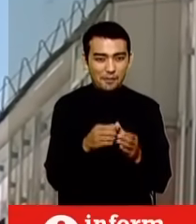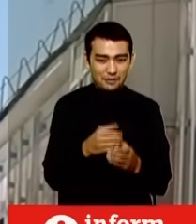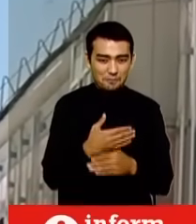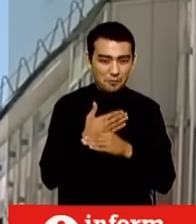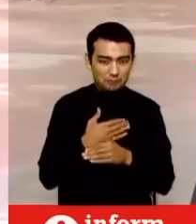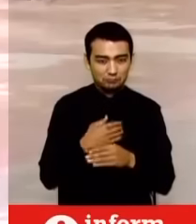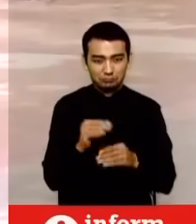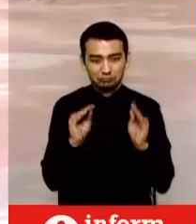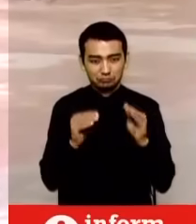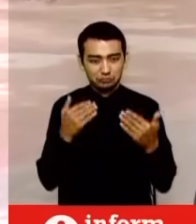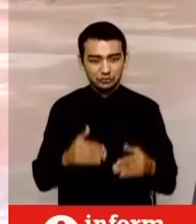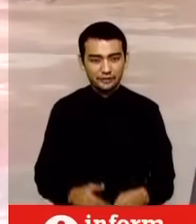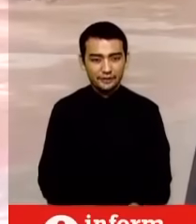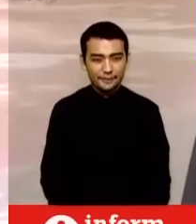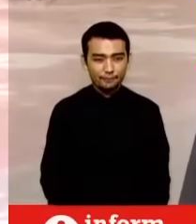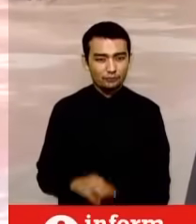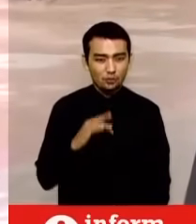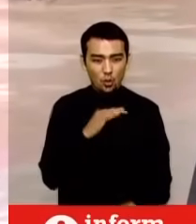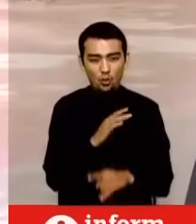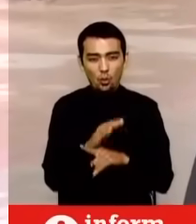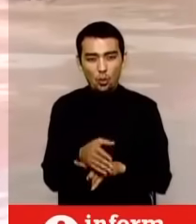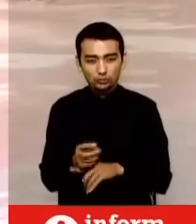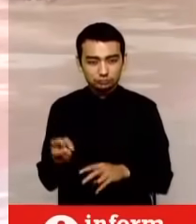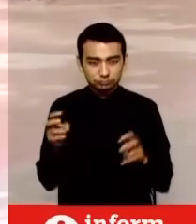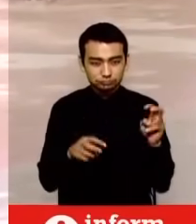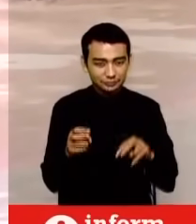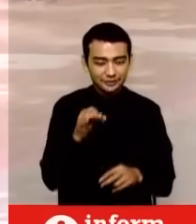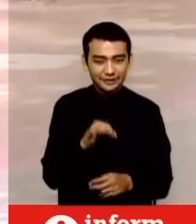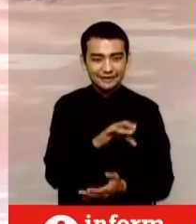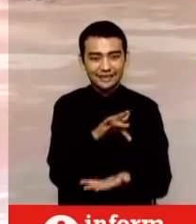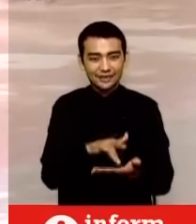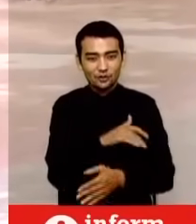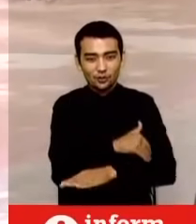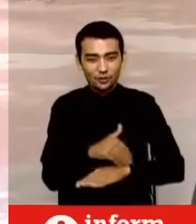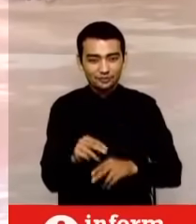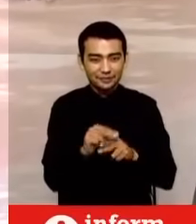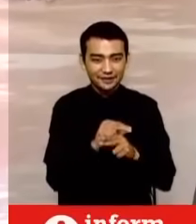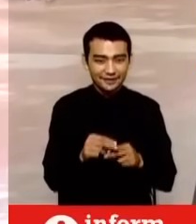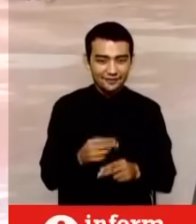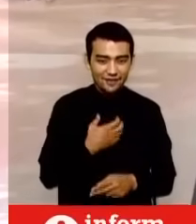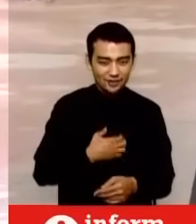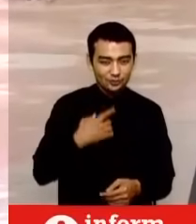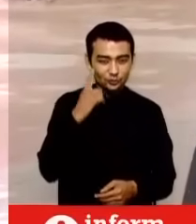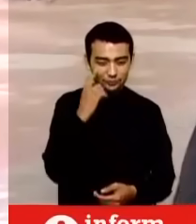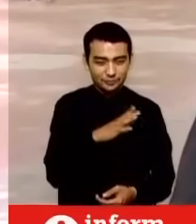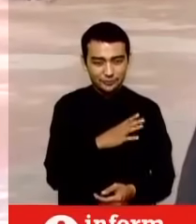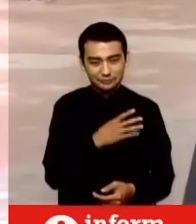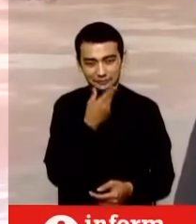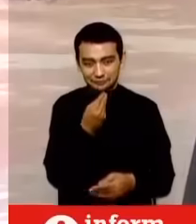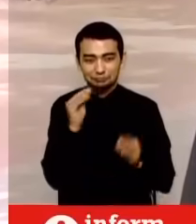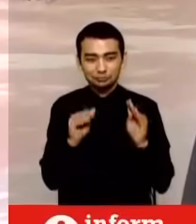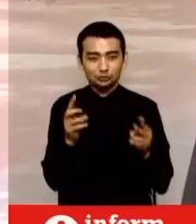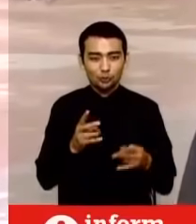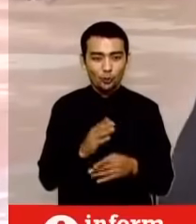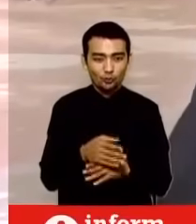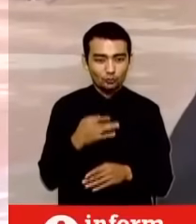жүзеге асырылып жатыр. Қаншама қонақ келеді, келіп кеткеннен кейін осы орталық көшелердің қасбеттерін жасау қажет деп есептейміз. Енді ол